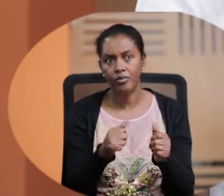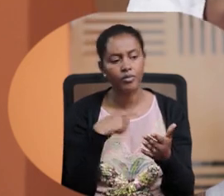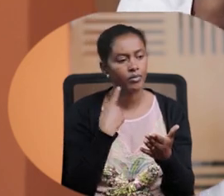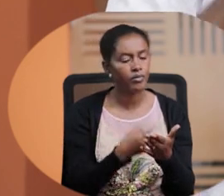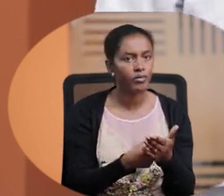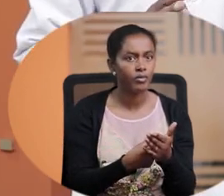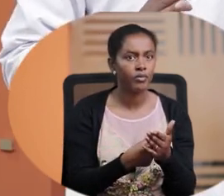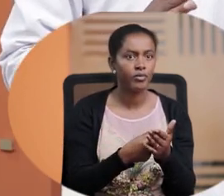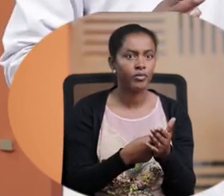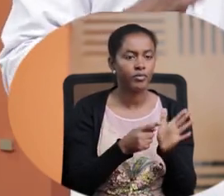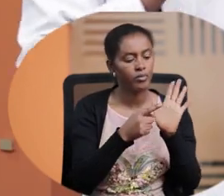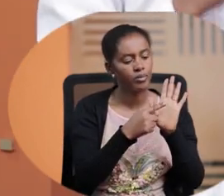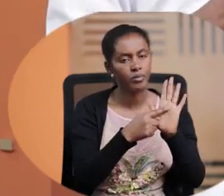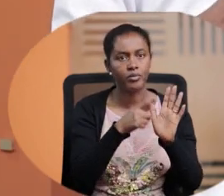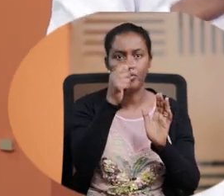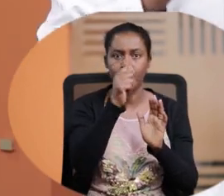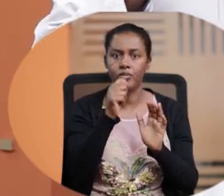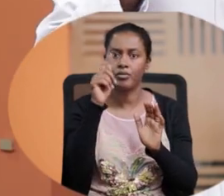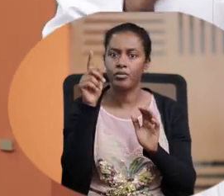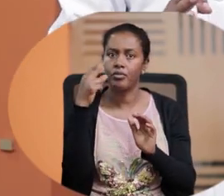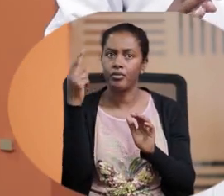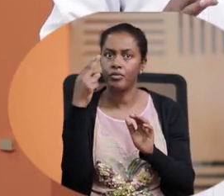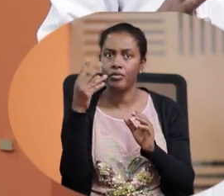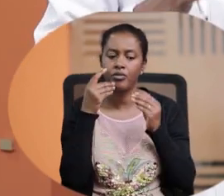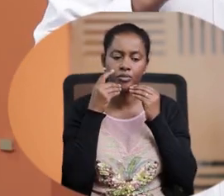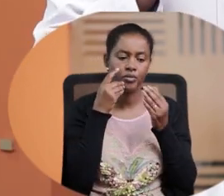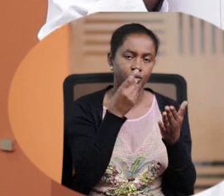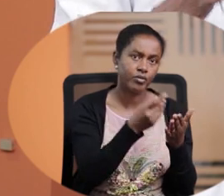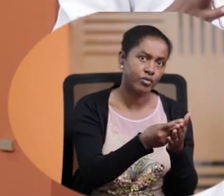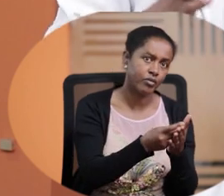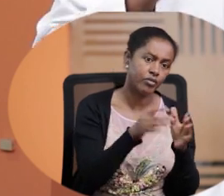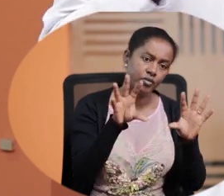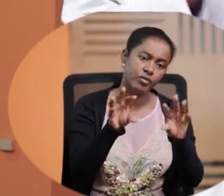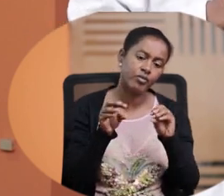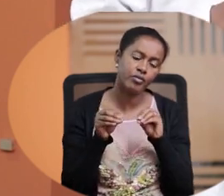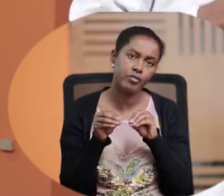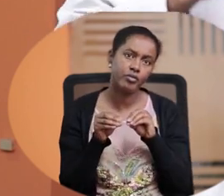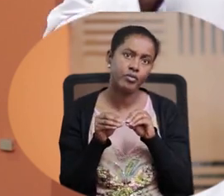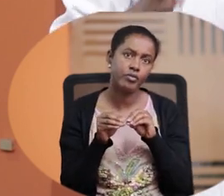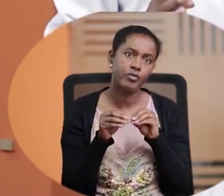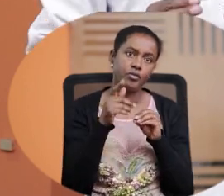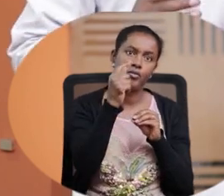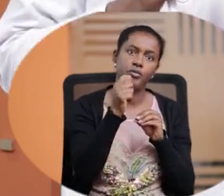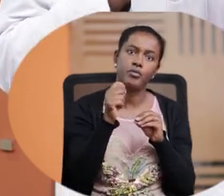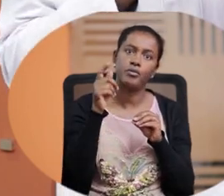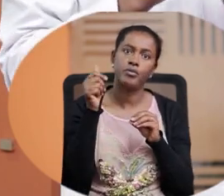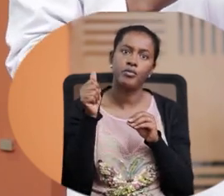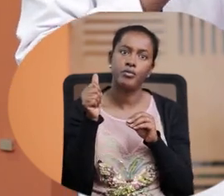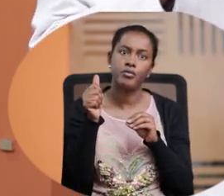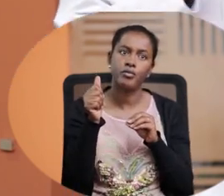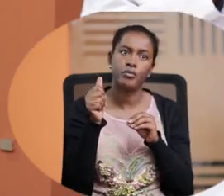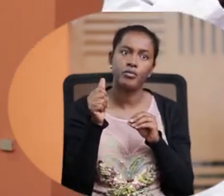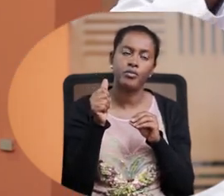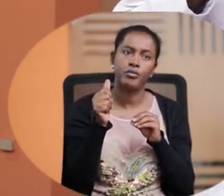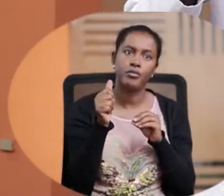mallattoo taalii gargaaramnee daataa yeroo funaannu taaliin maaliif nu gargaaraa? data